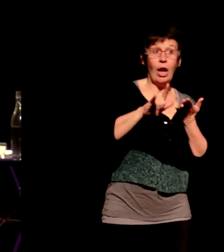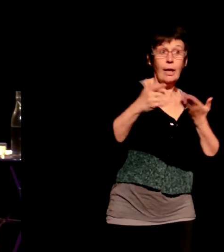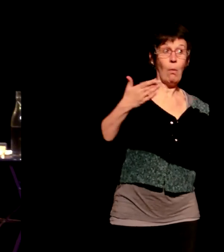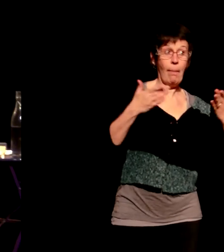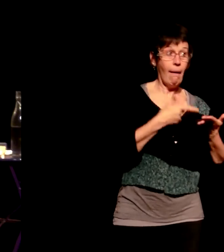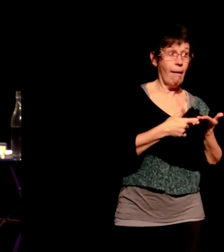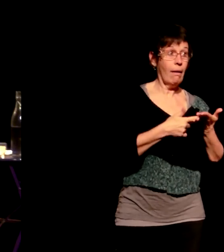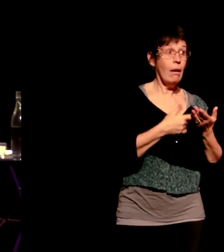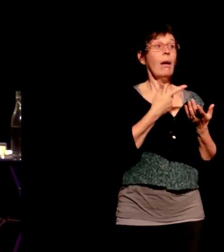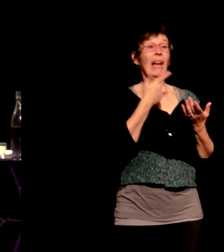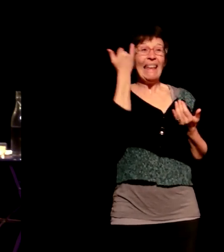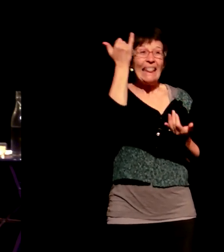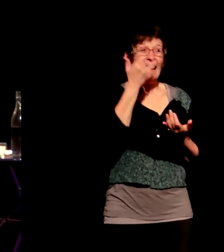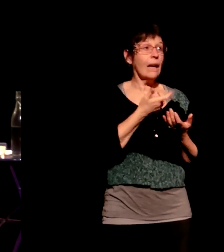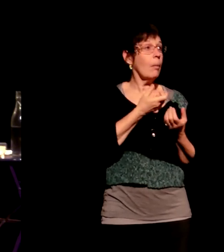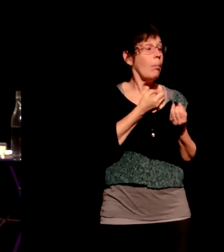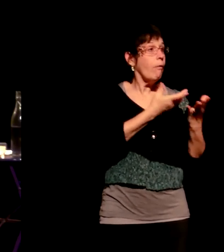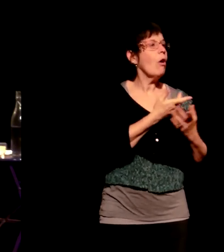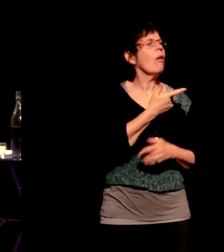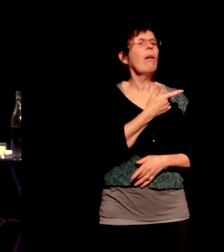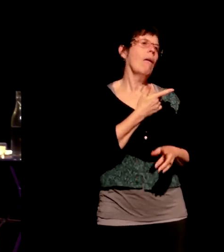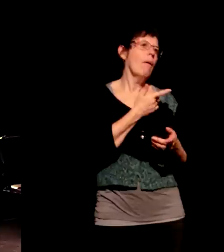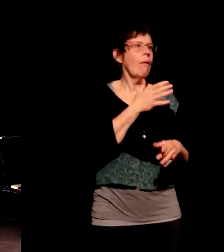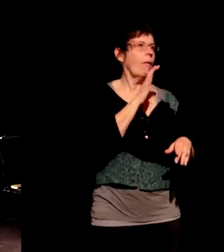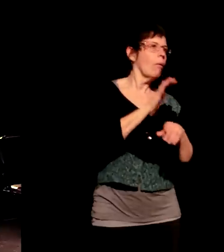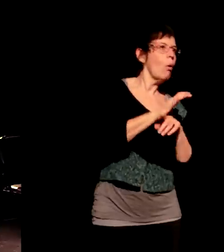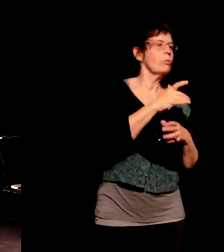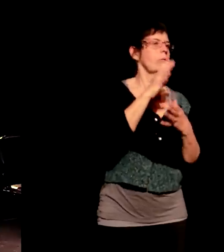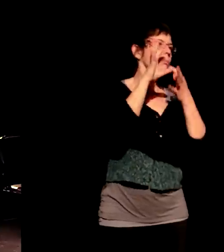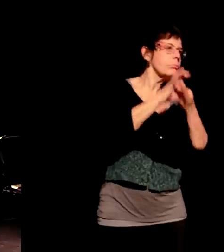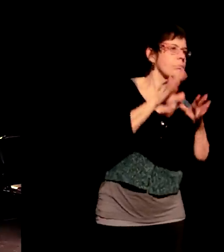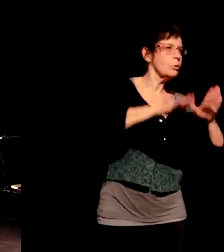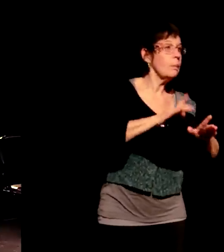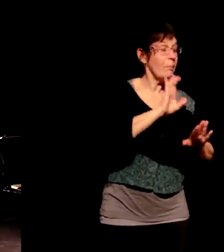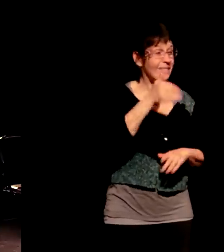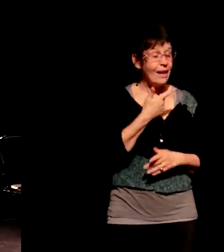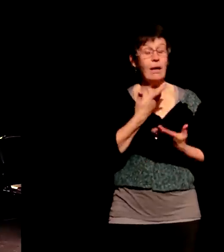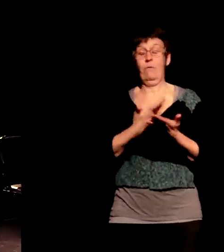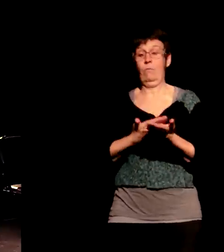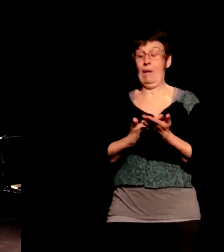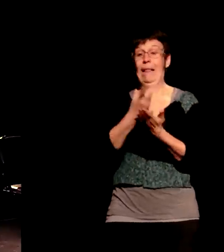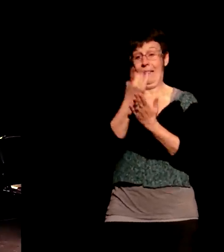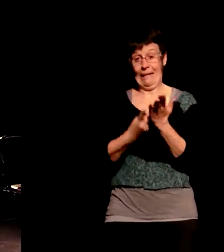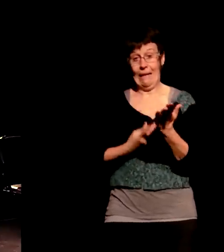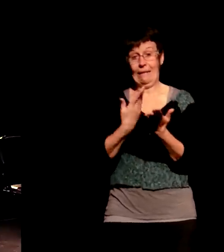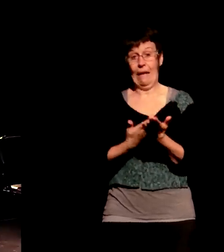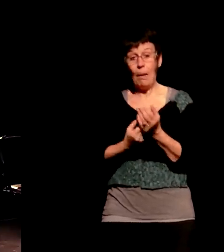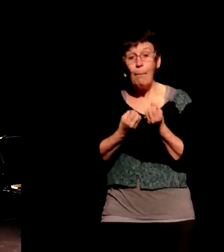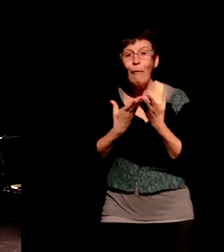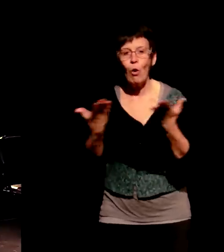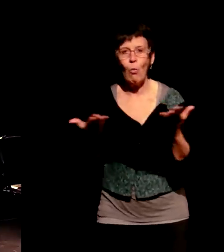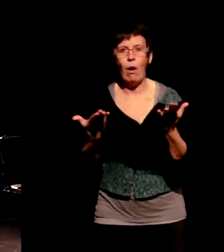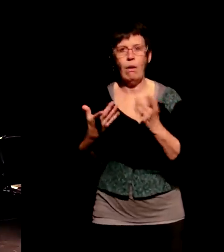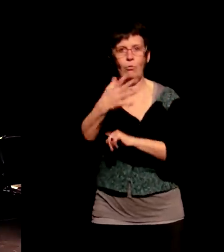du mal à des Arabes ou des musulmans ? Pour moi, c'est même pas ça la question. C'est qu'est-ce que ça produit concrètement dans une société donnée ? Et moi, je trouve que ce débat-là aurait été intéressant